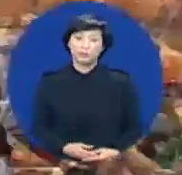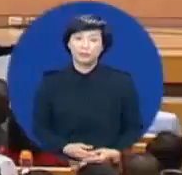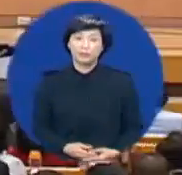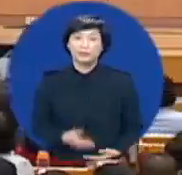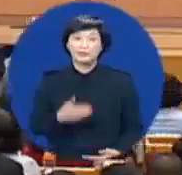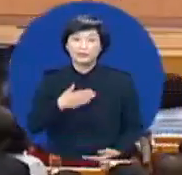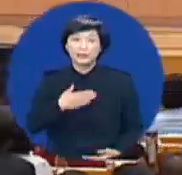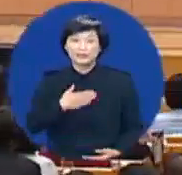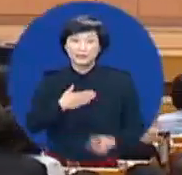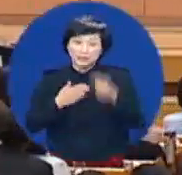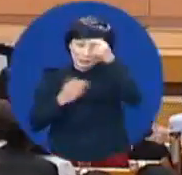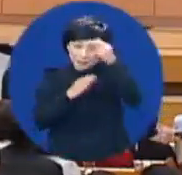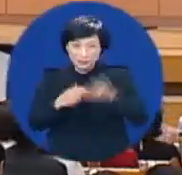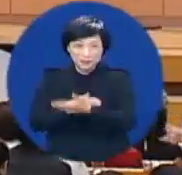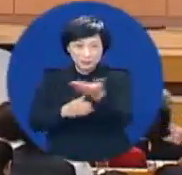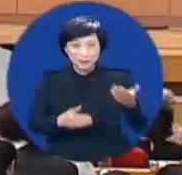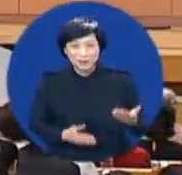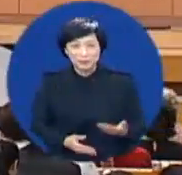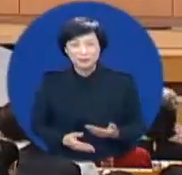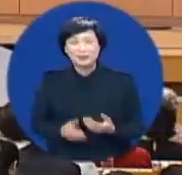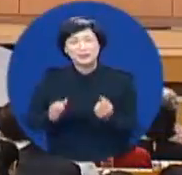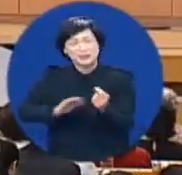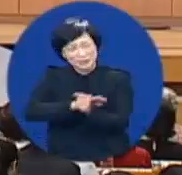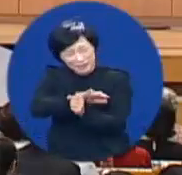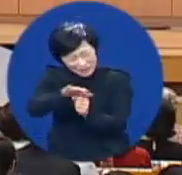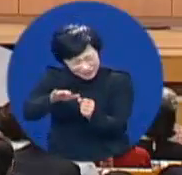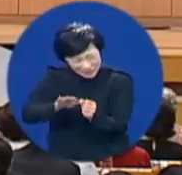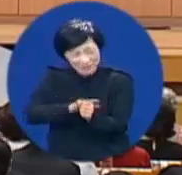저는 우리 성도를 사랑하고